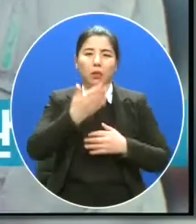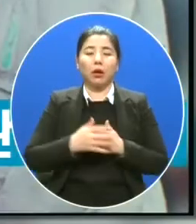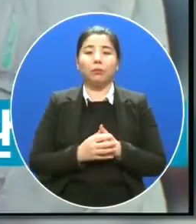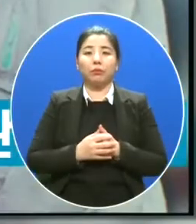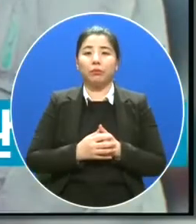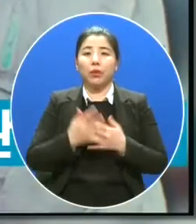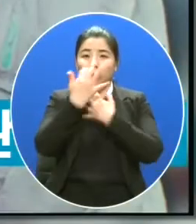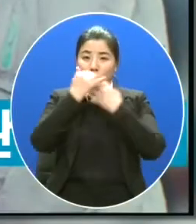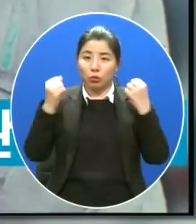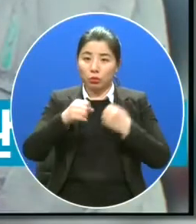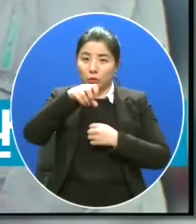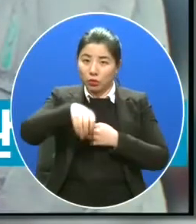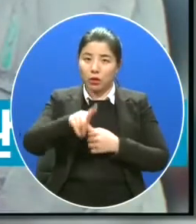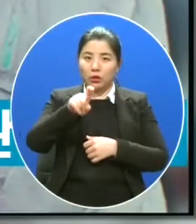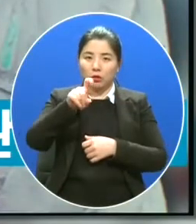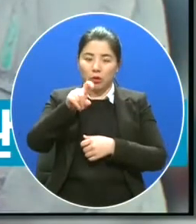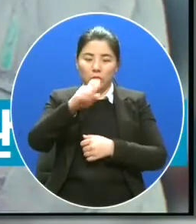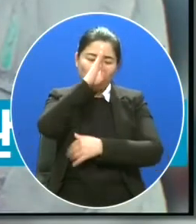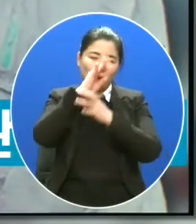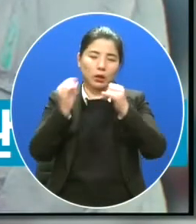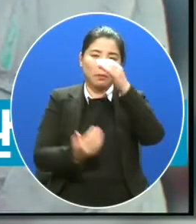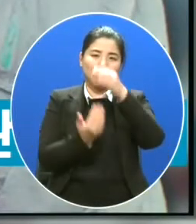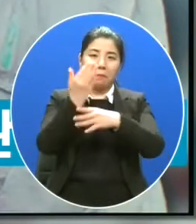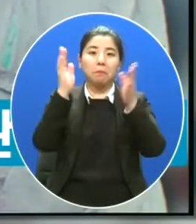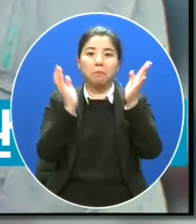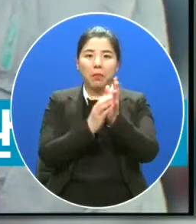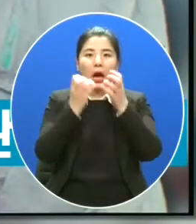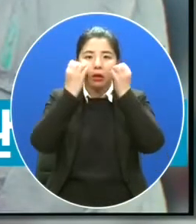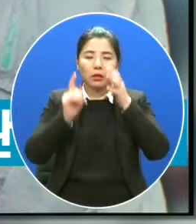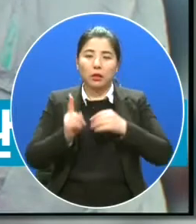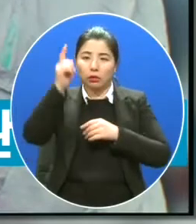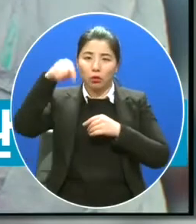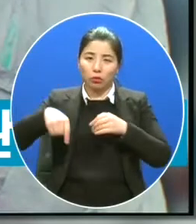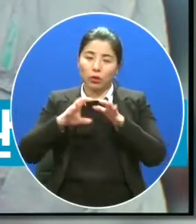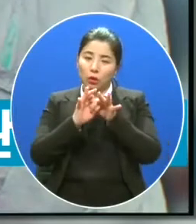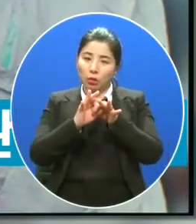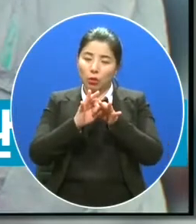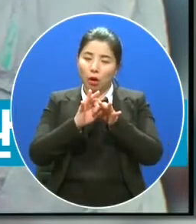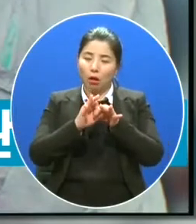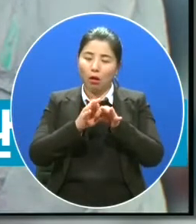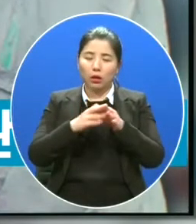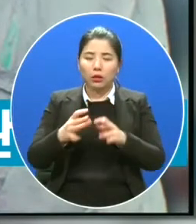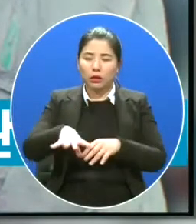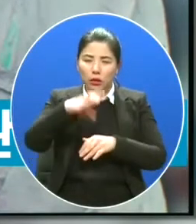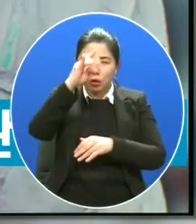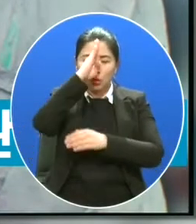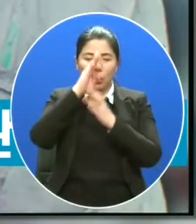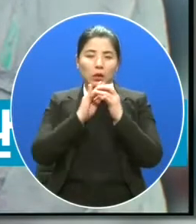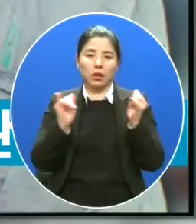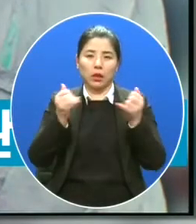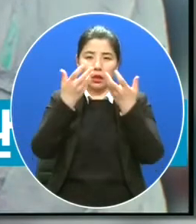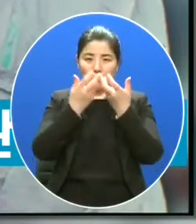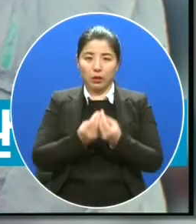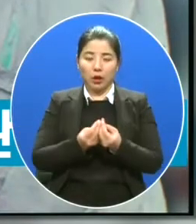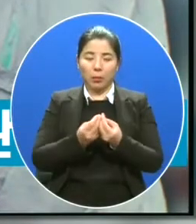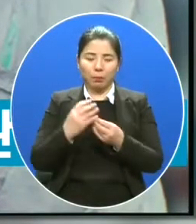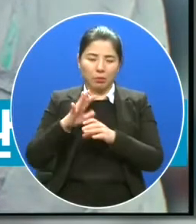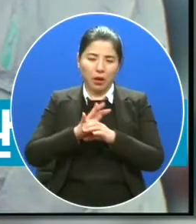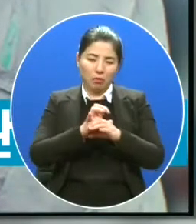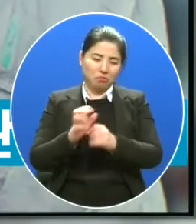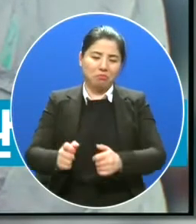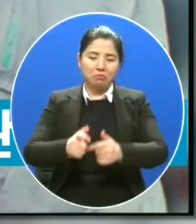충북에서 11번째 코로나19 확진자가 발생했습니다. 신천지 교회와 관련된 첫 확진 사례인데요.